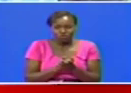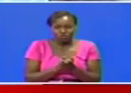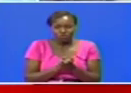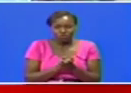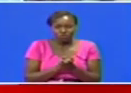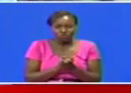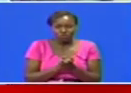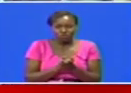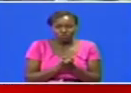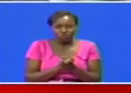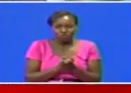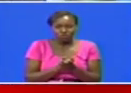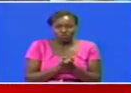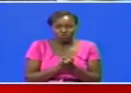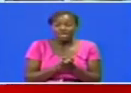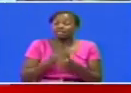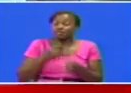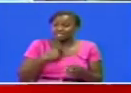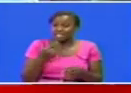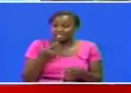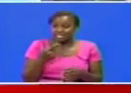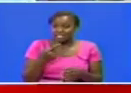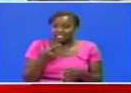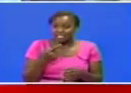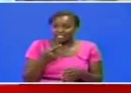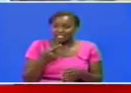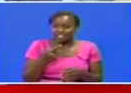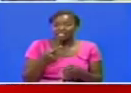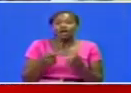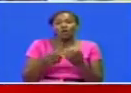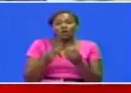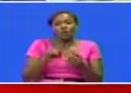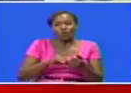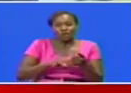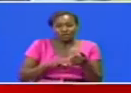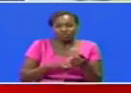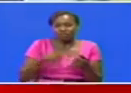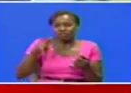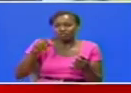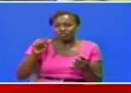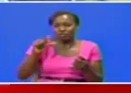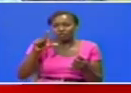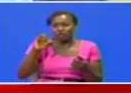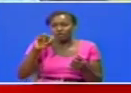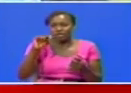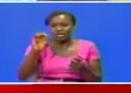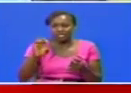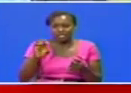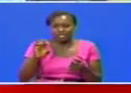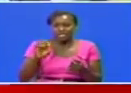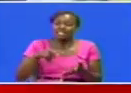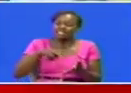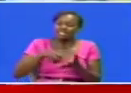Pole. Nilikuwa nasema na mama Pauline. Wamefanya kazi muhimu zaidi.